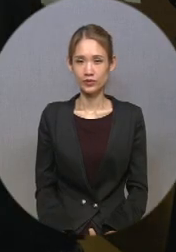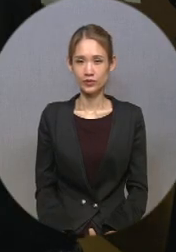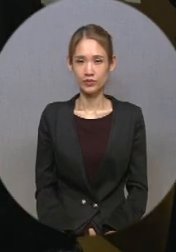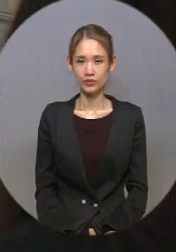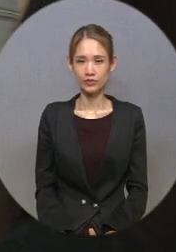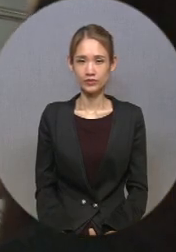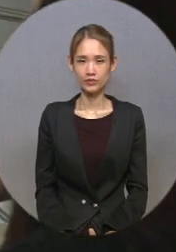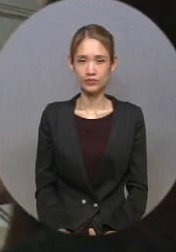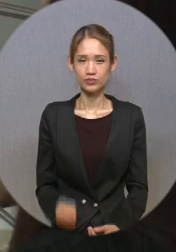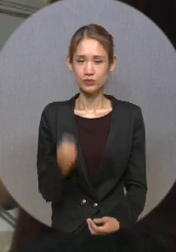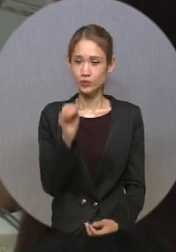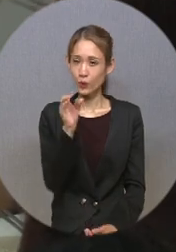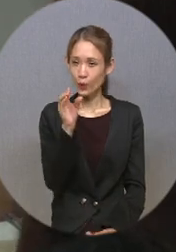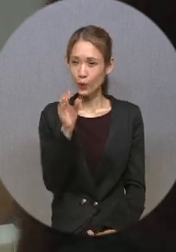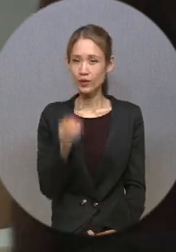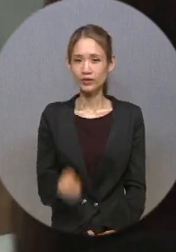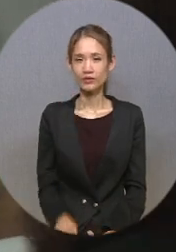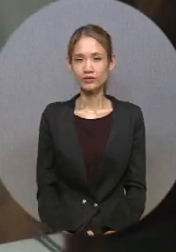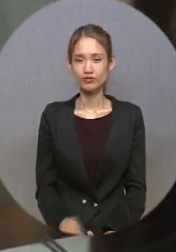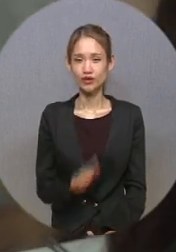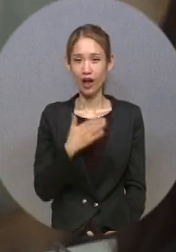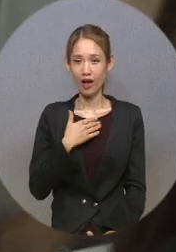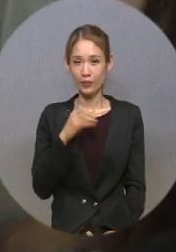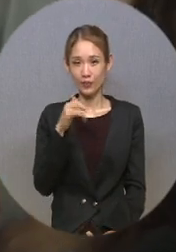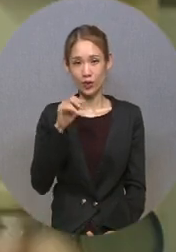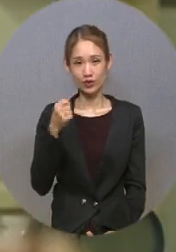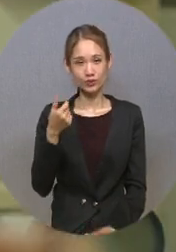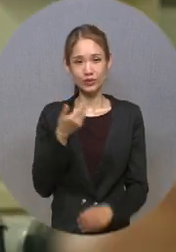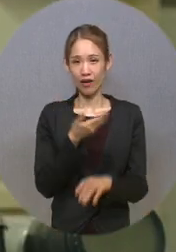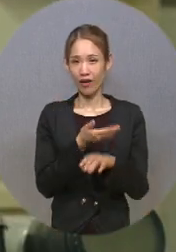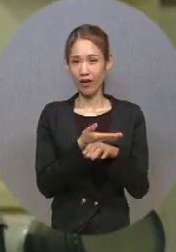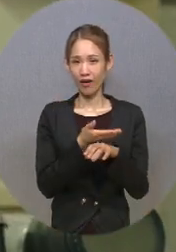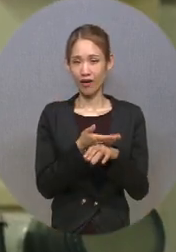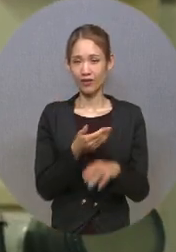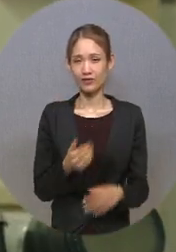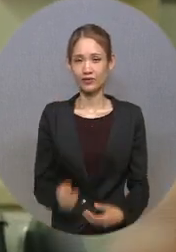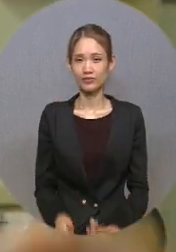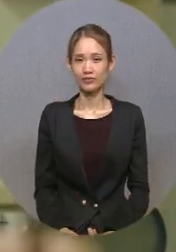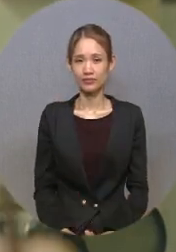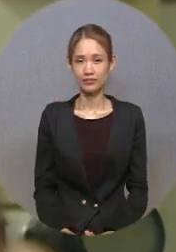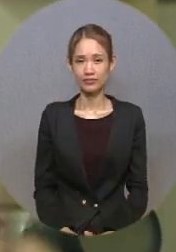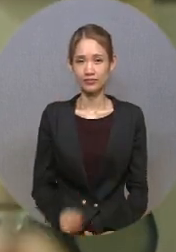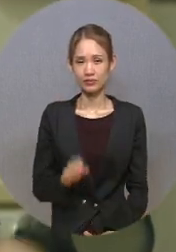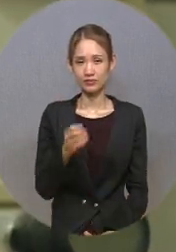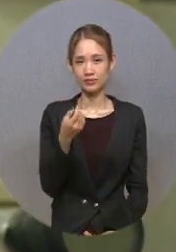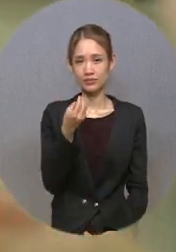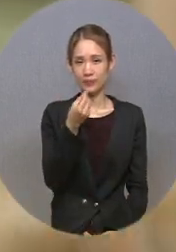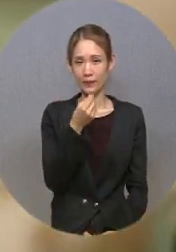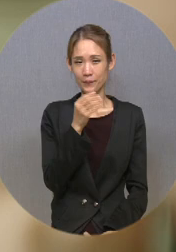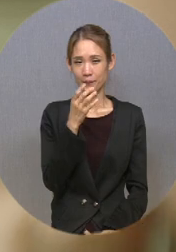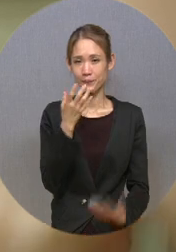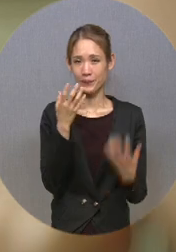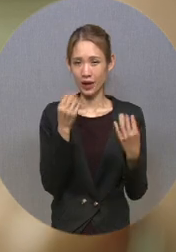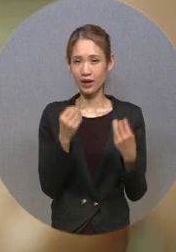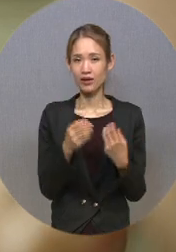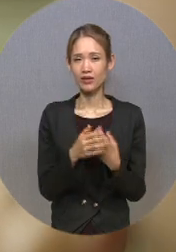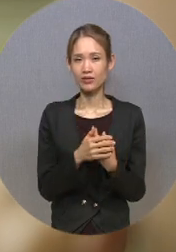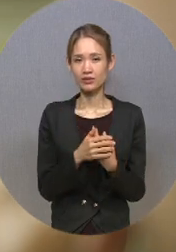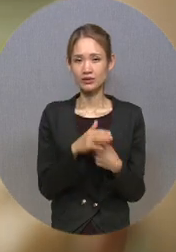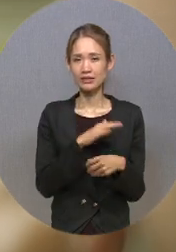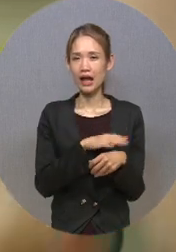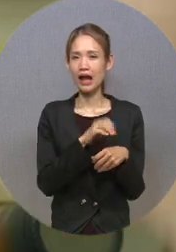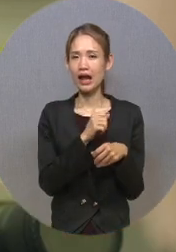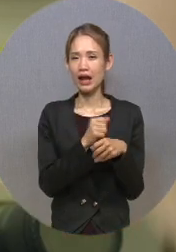통통하다. 중요한 멸치가 아닌데? 멸치 너무 큰데요? 이 멸치가 또 잔뼈가 되게 많거든요. 맞아, 맞아요. 그래서 잘 만들어야